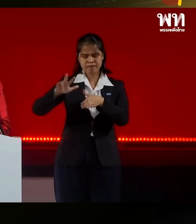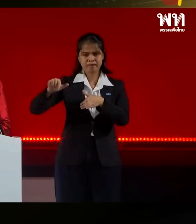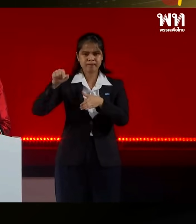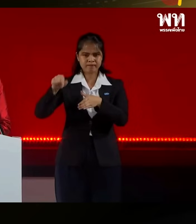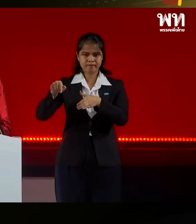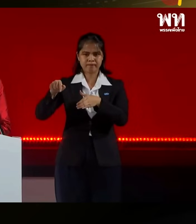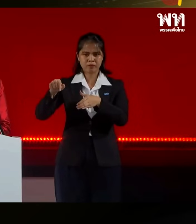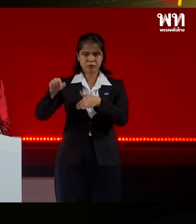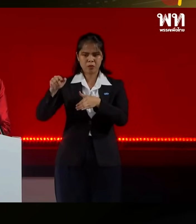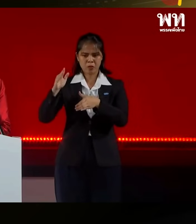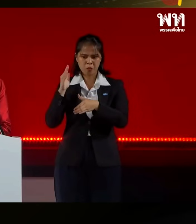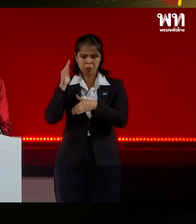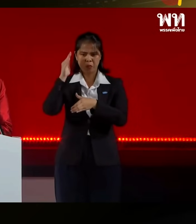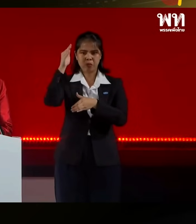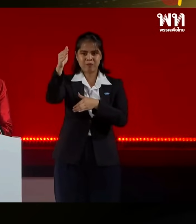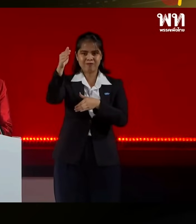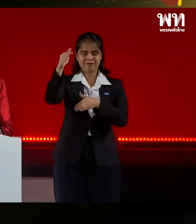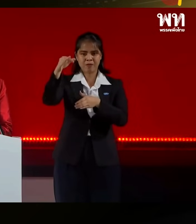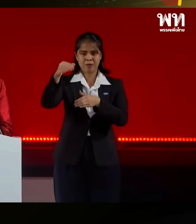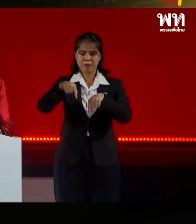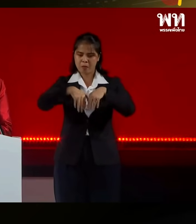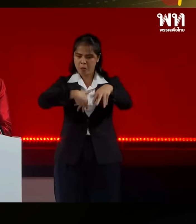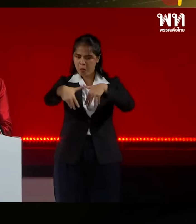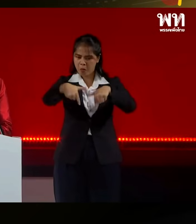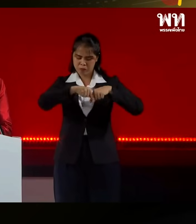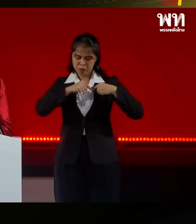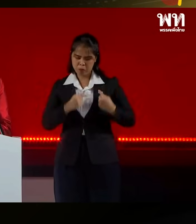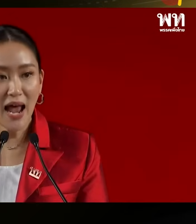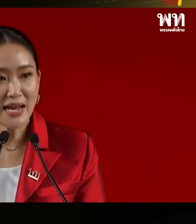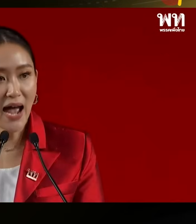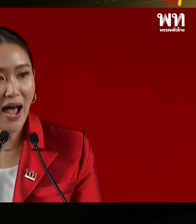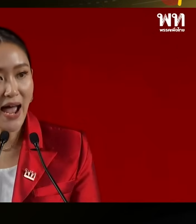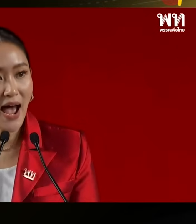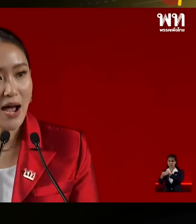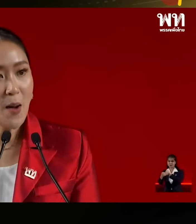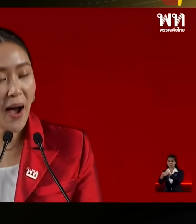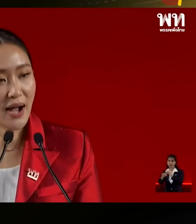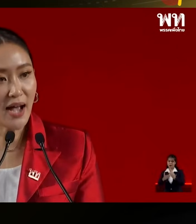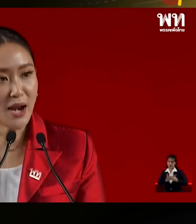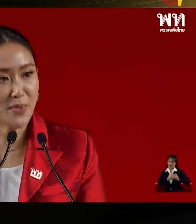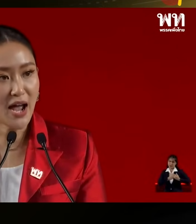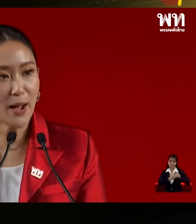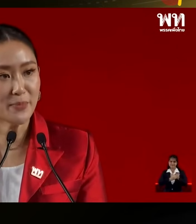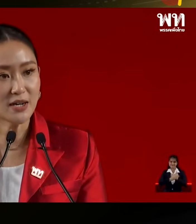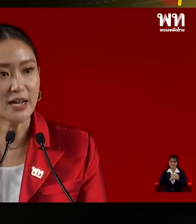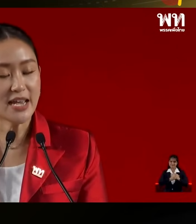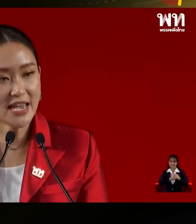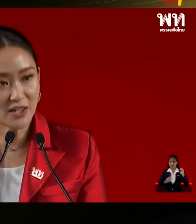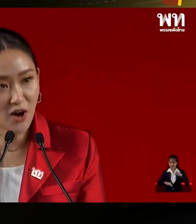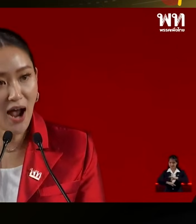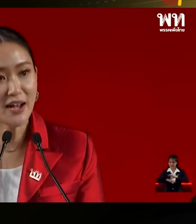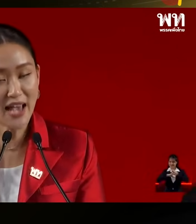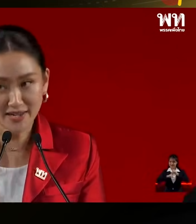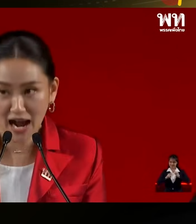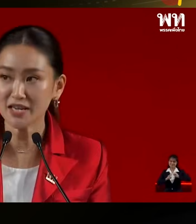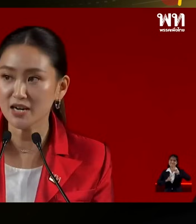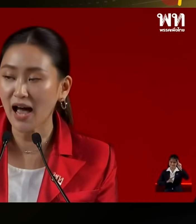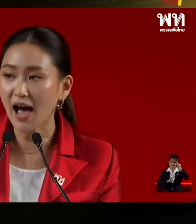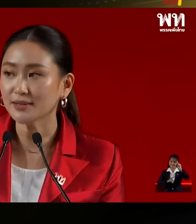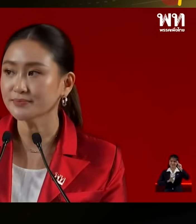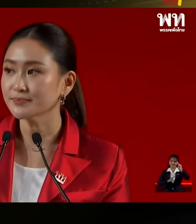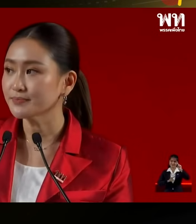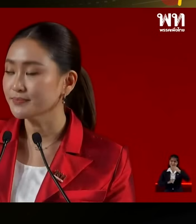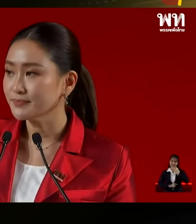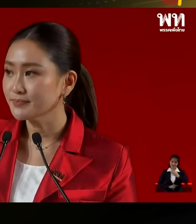การอยากจะเห็นเป็นการทรานสฟอร์มคนรุ่นใหม่แต่คนรุ่นใหม่ที่ว่าก็เป็นลูกหลานของคนรุ่นเก่าในพรรคเหรอ